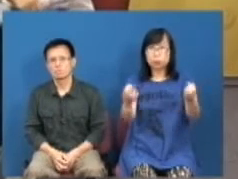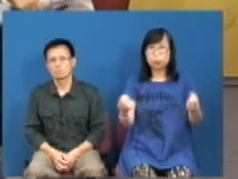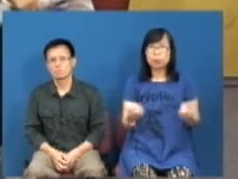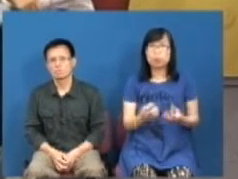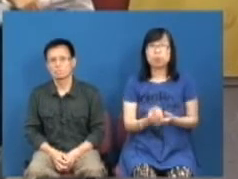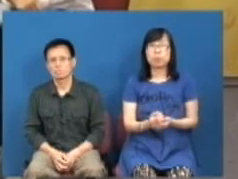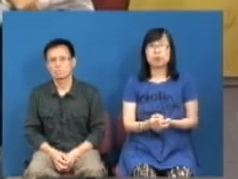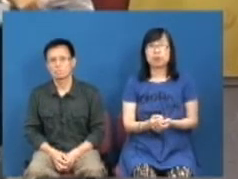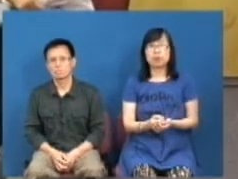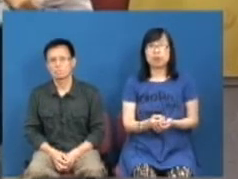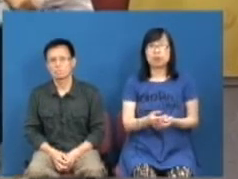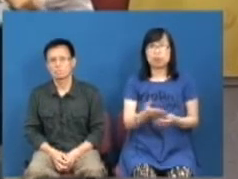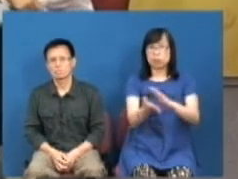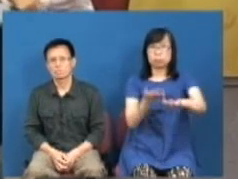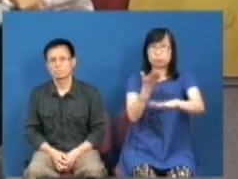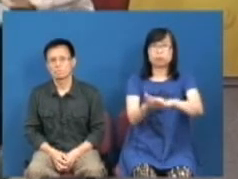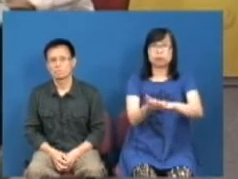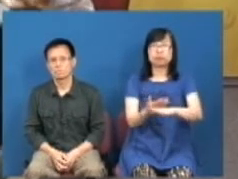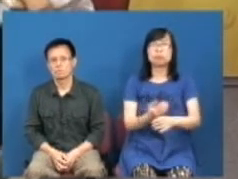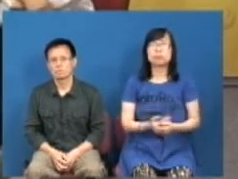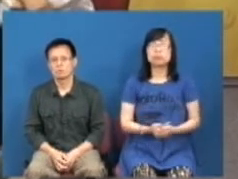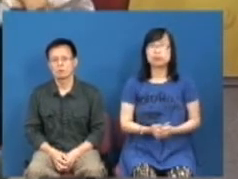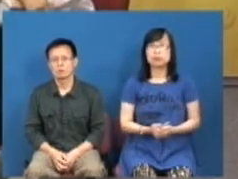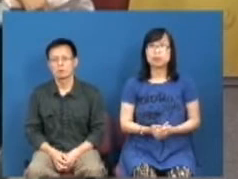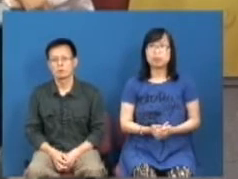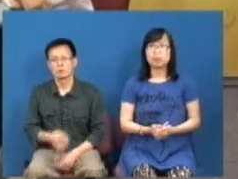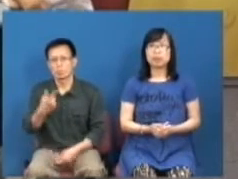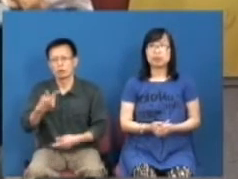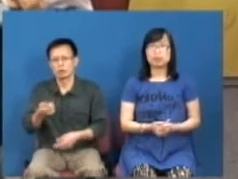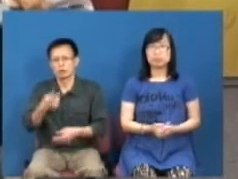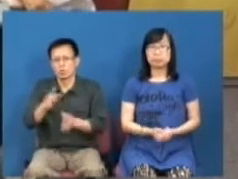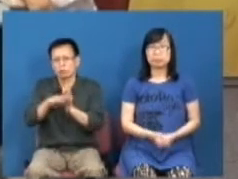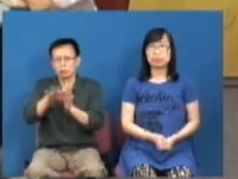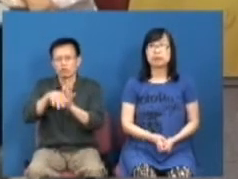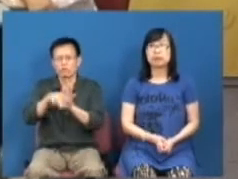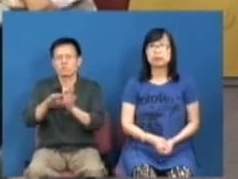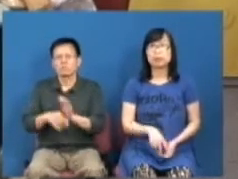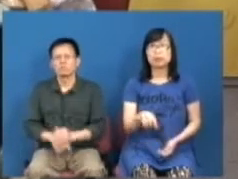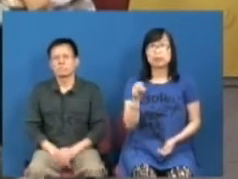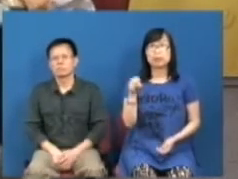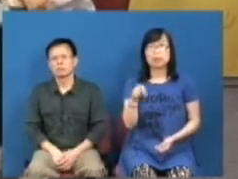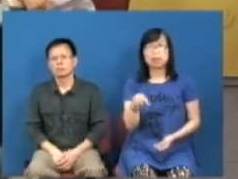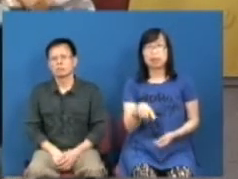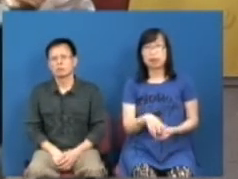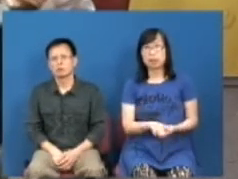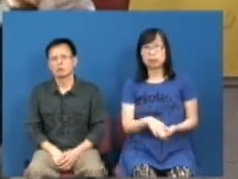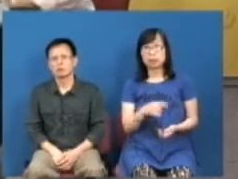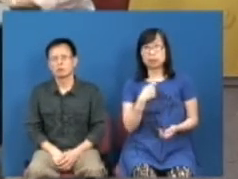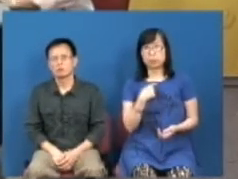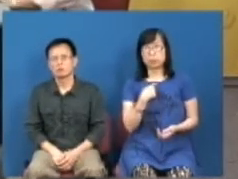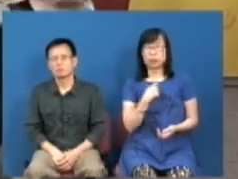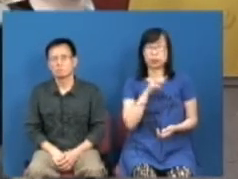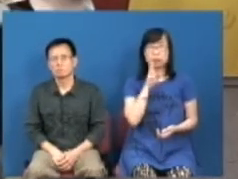係舊事重演嚇，咁你跟住又話， 好似博懵咁啊！有時真 係係㗎，你真係所以如果我哋喺嗰